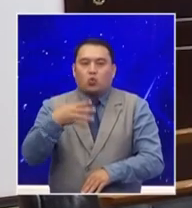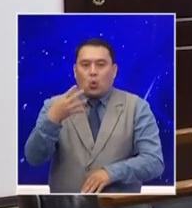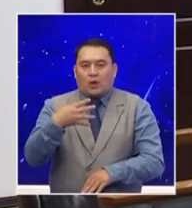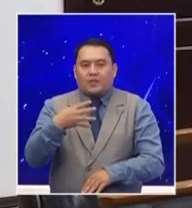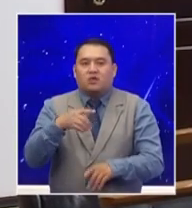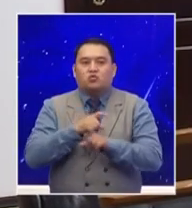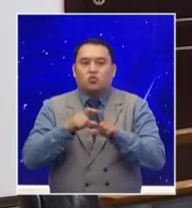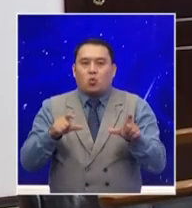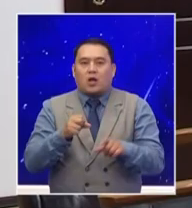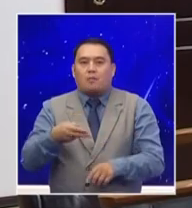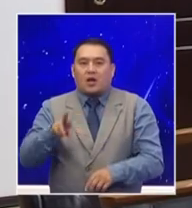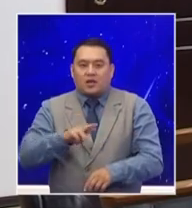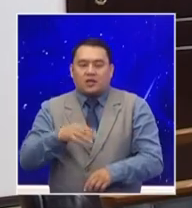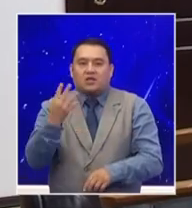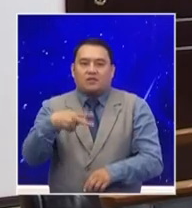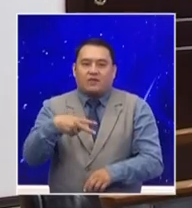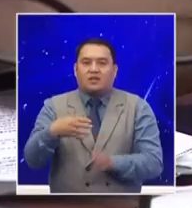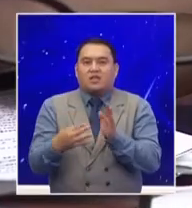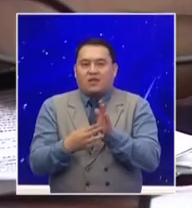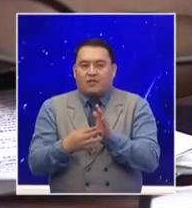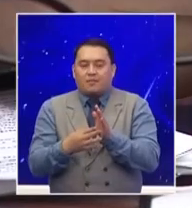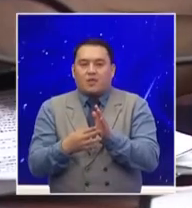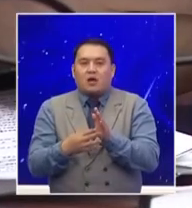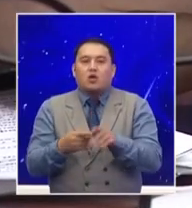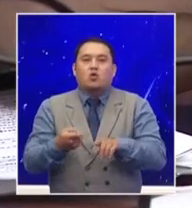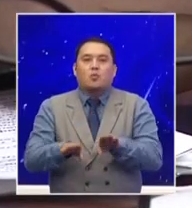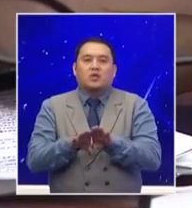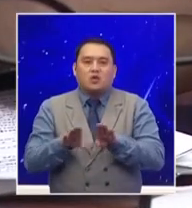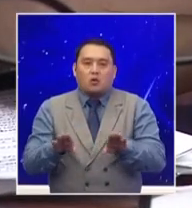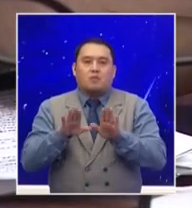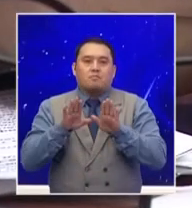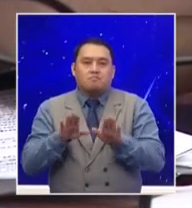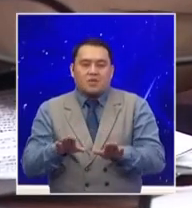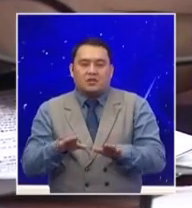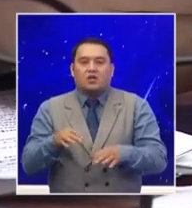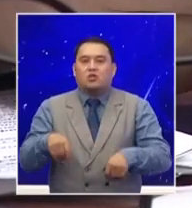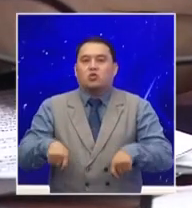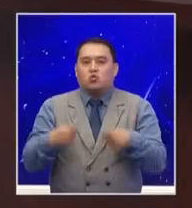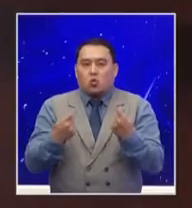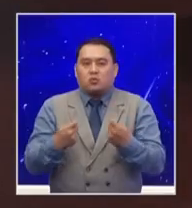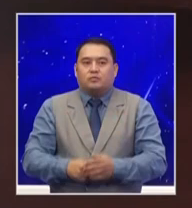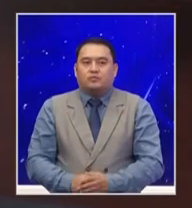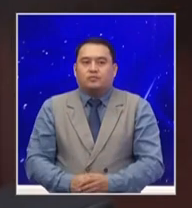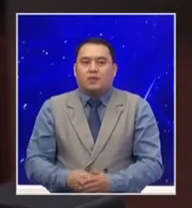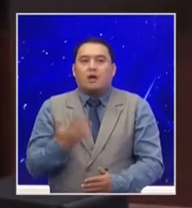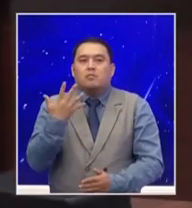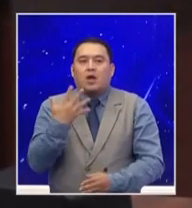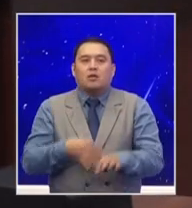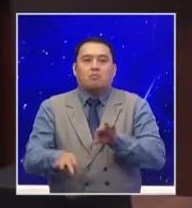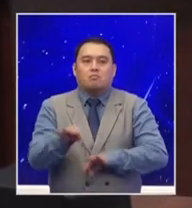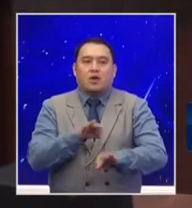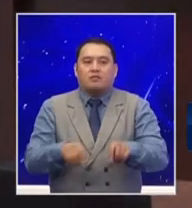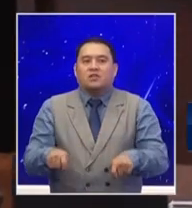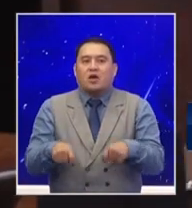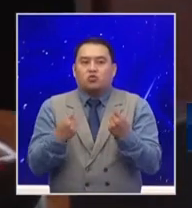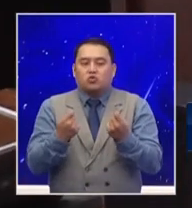40%. В школе Абая в Талдыкургане на 29%. Кроме того, имело место нарушение норм госпрограммы. 5 проектов в